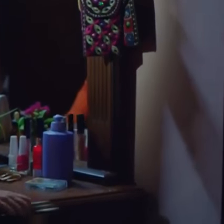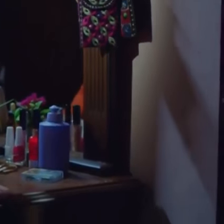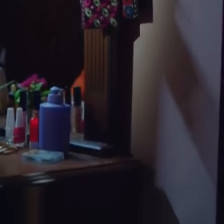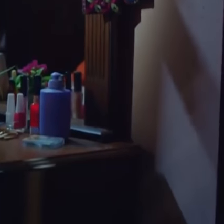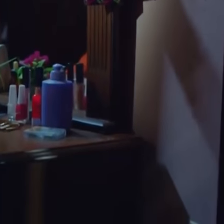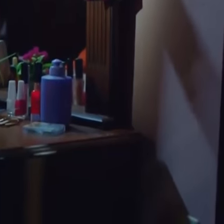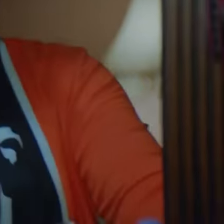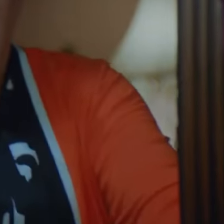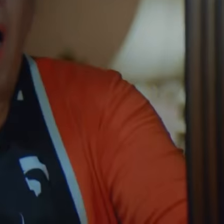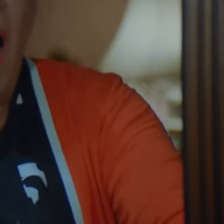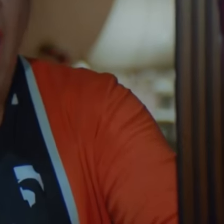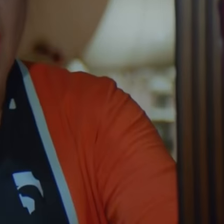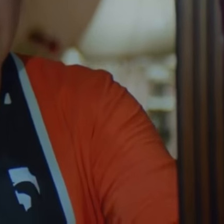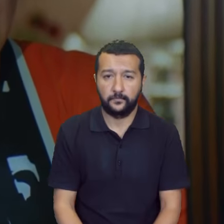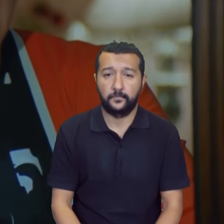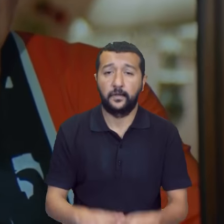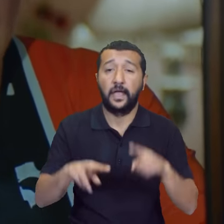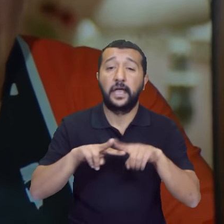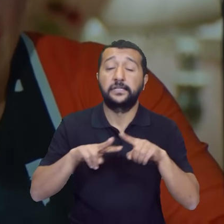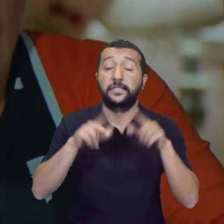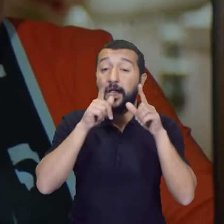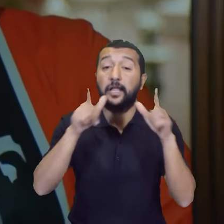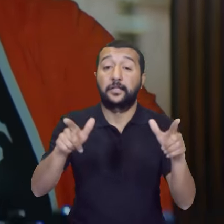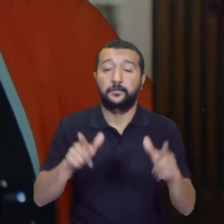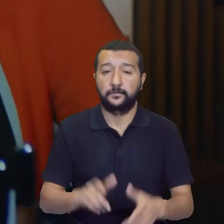Kalkmak istedi, sancıyla geri oturdu. Ayşe.